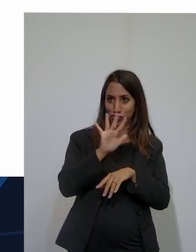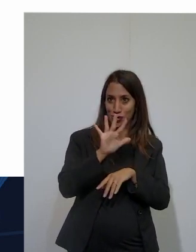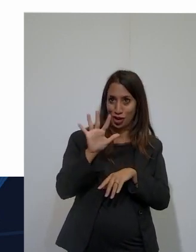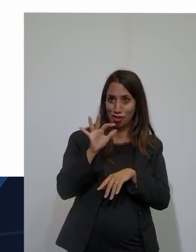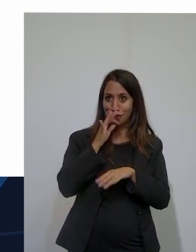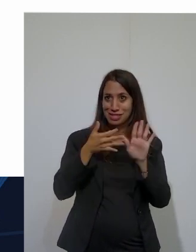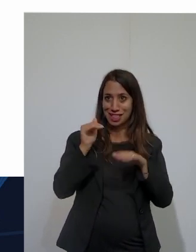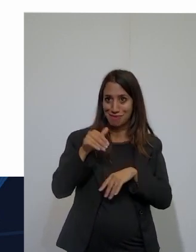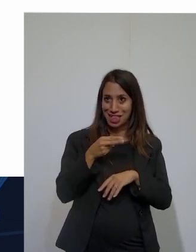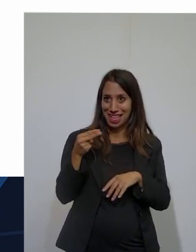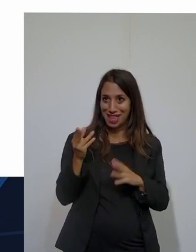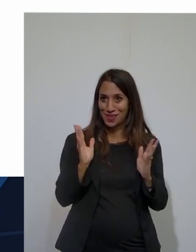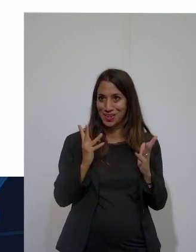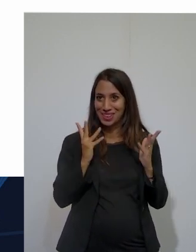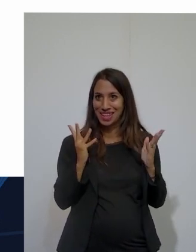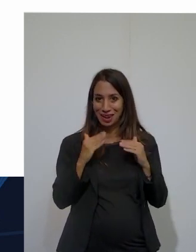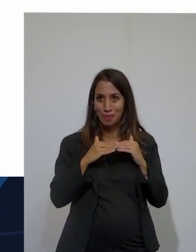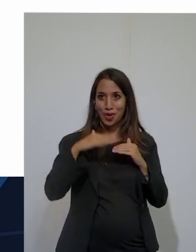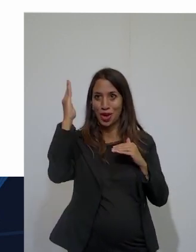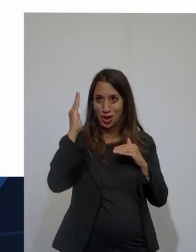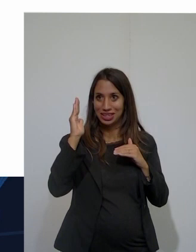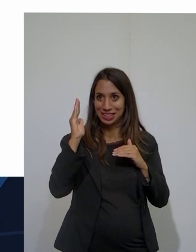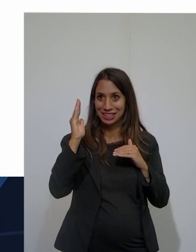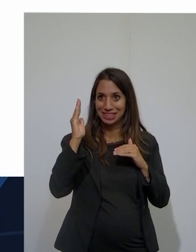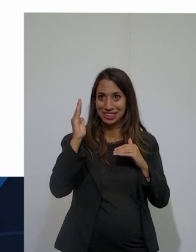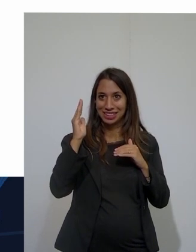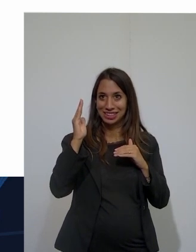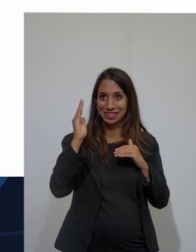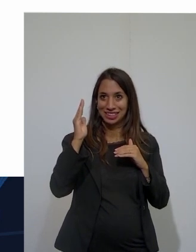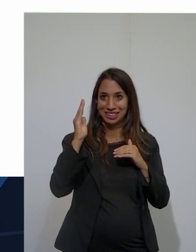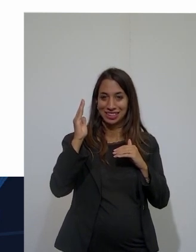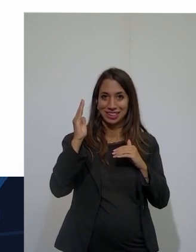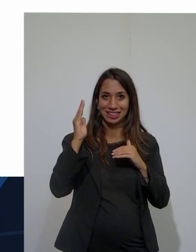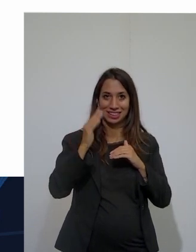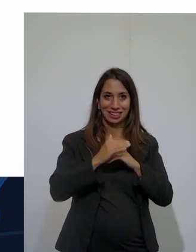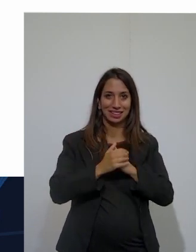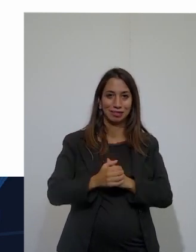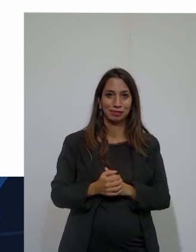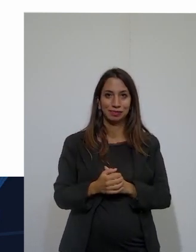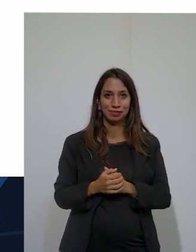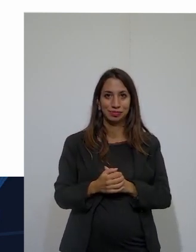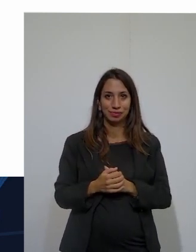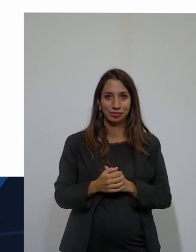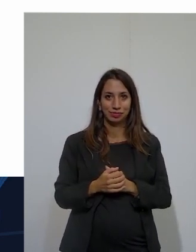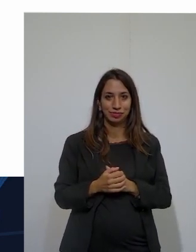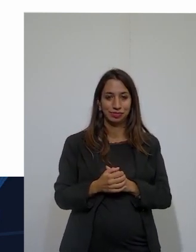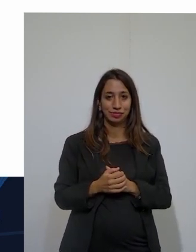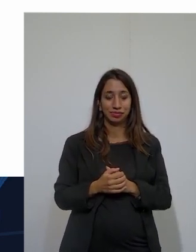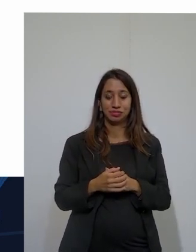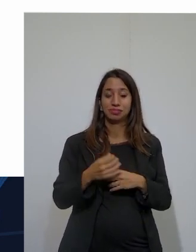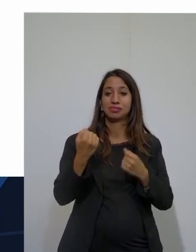55-60 mila euro e si va in su. Il grosso dei veicoli costa fra